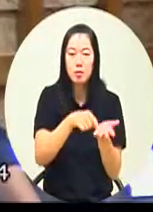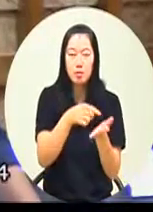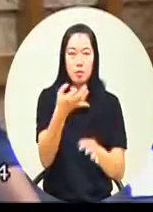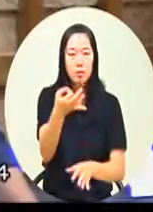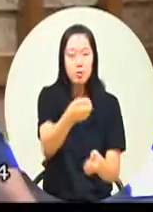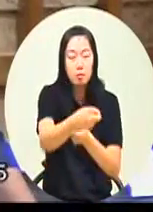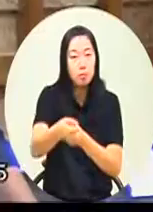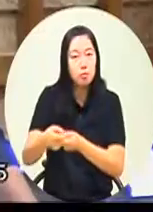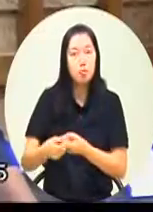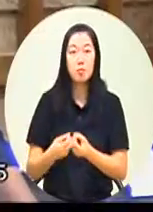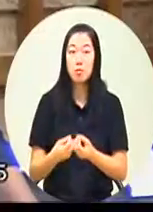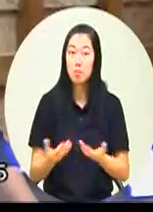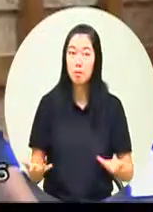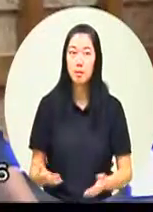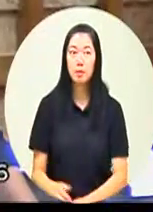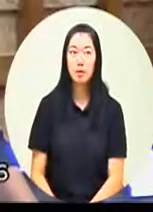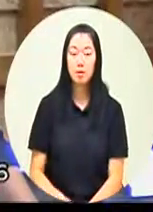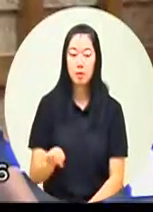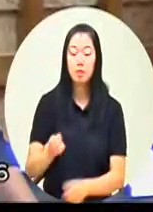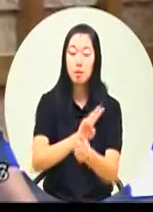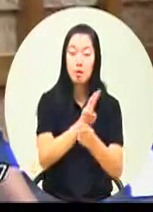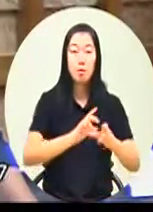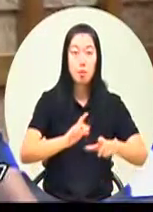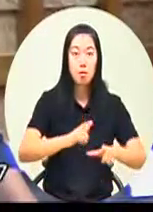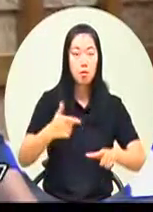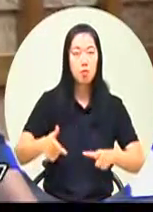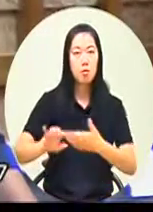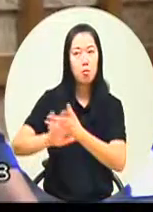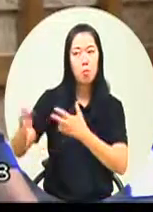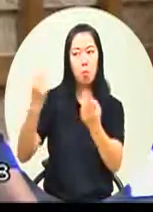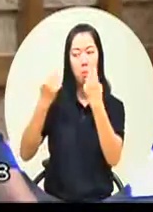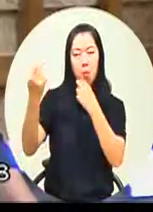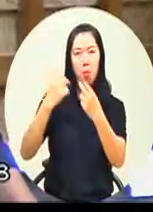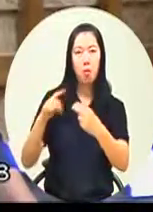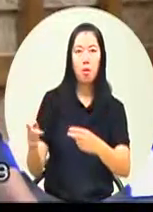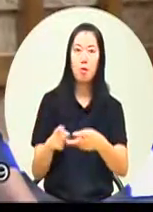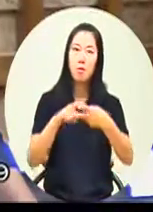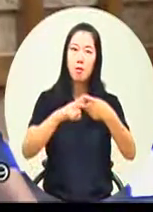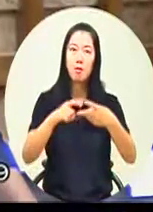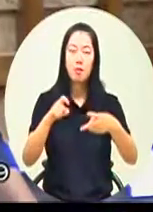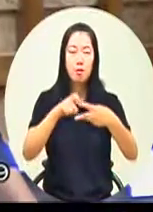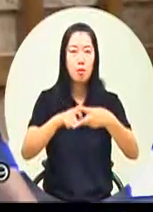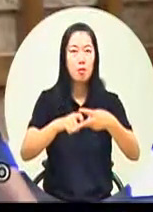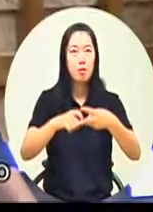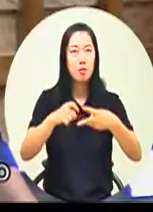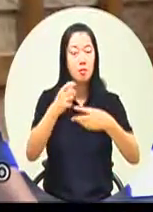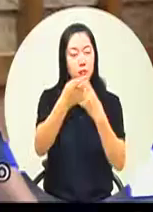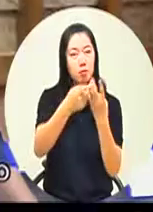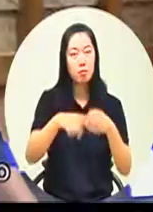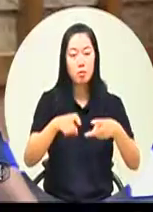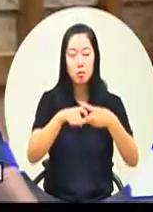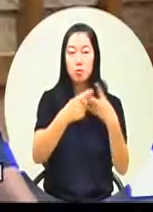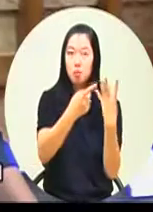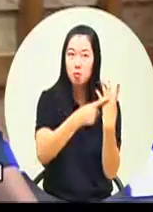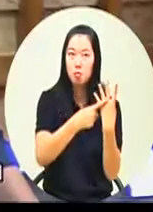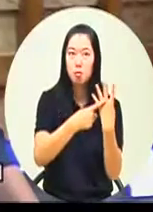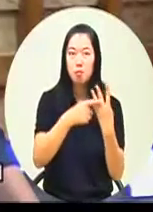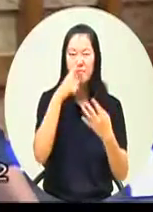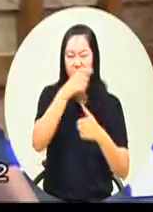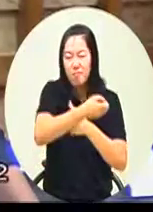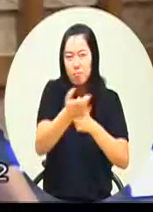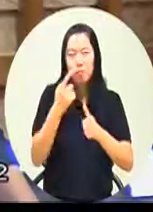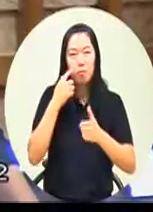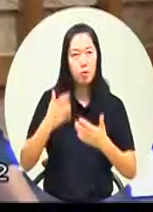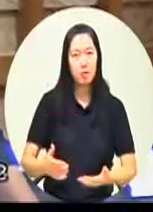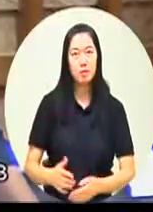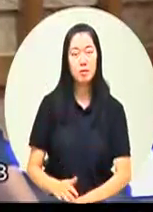到我们林园地区呢，给外界的感觉都是一个工业污染工业区，一个石化重镇。那